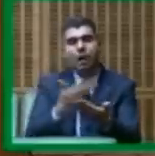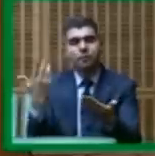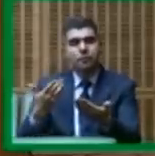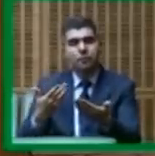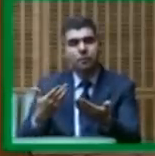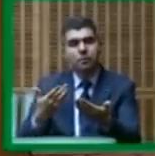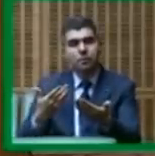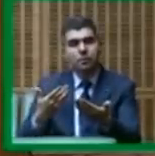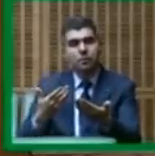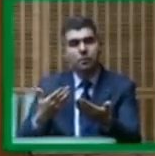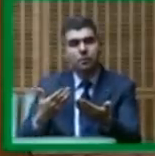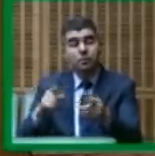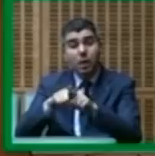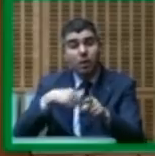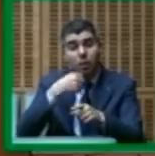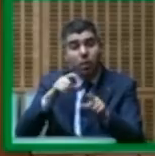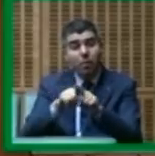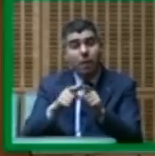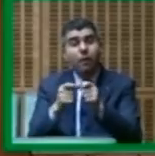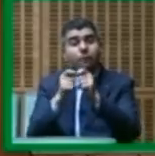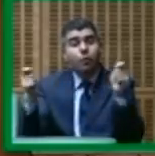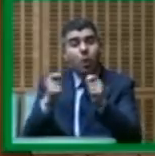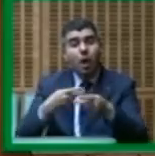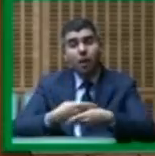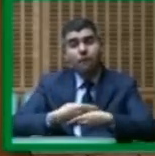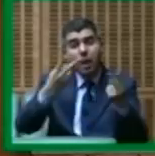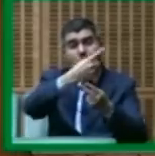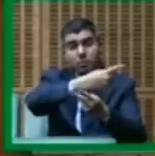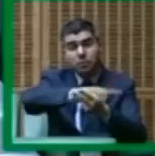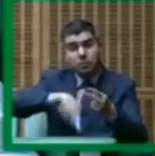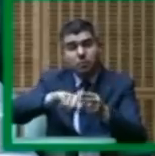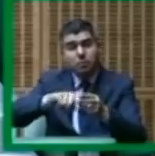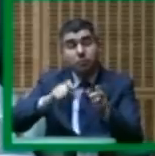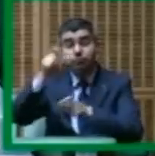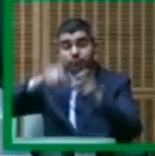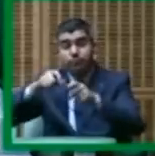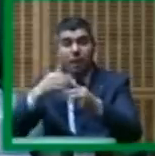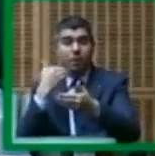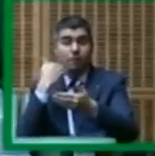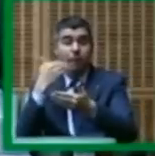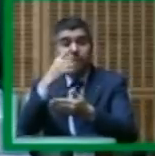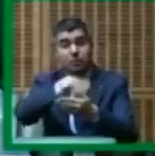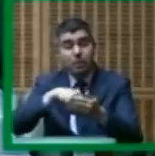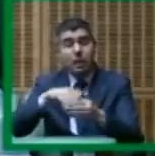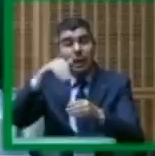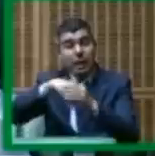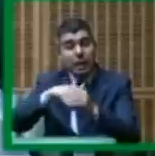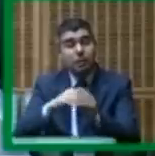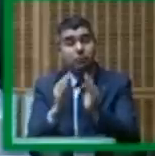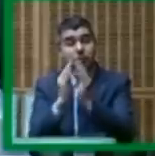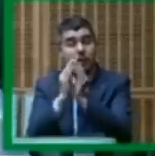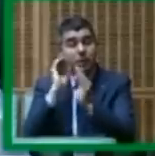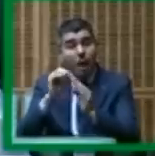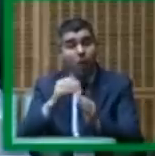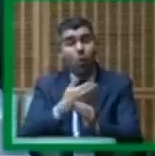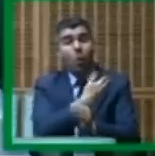وملي أنتم ما تقصروش في الجرائد ديالكم وتقولوا اللي بغيتيو وتتخذوني هدفا، أنا والحزب ديالي والحكومة ديالي